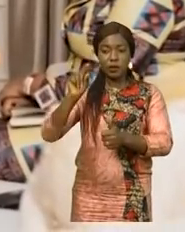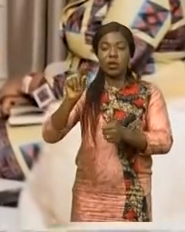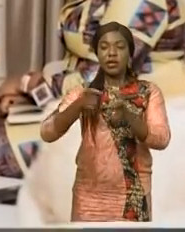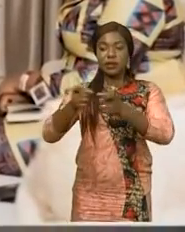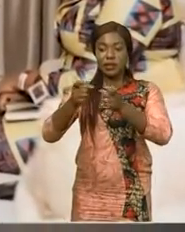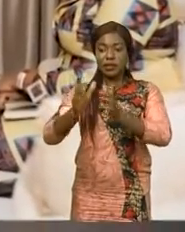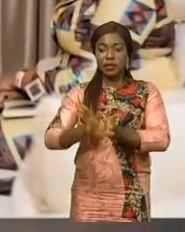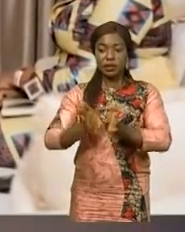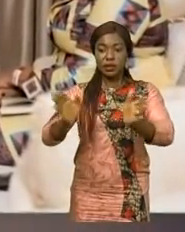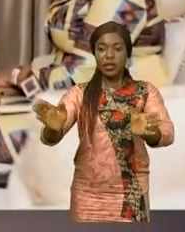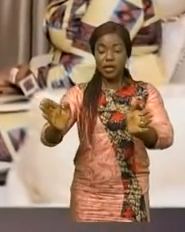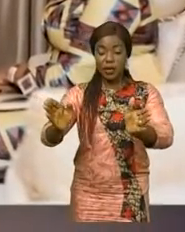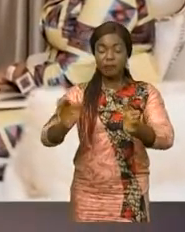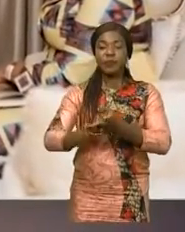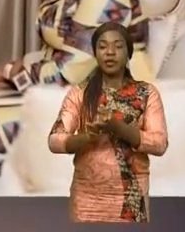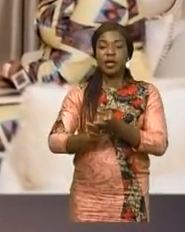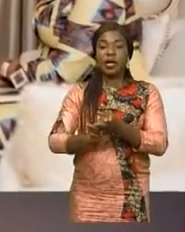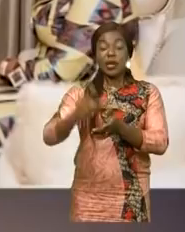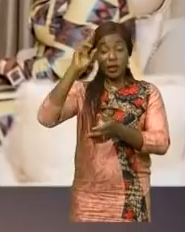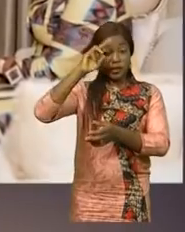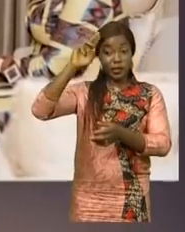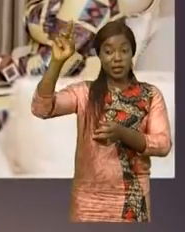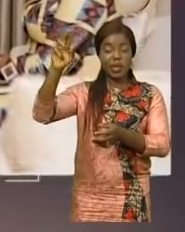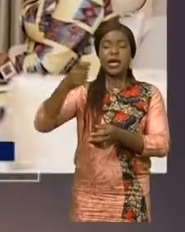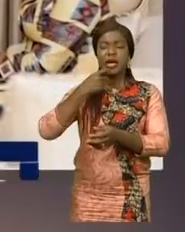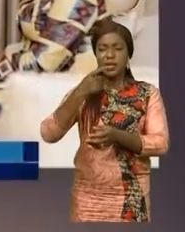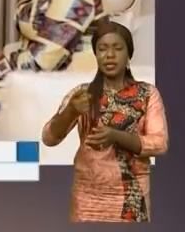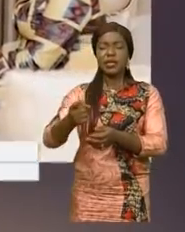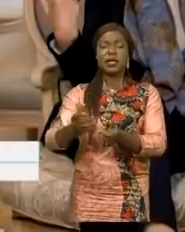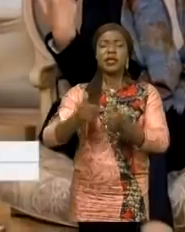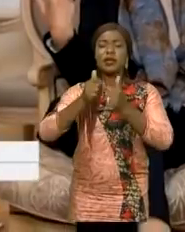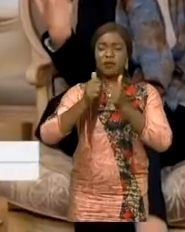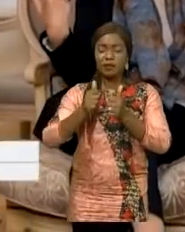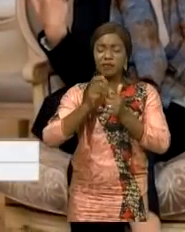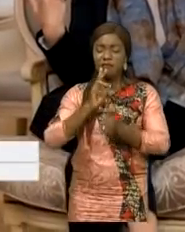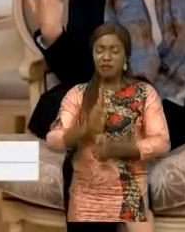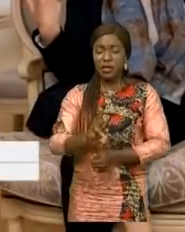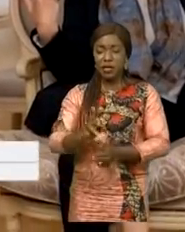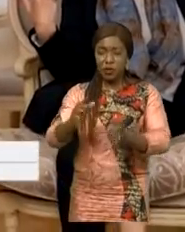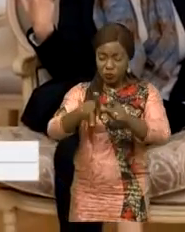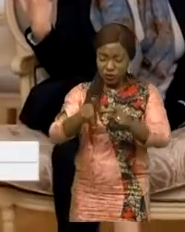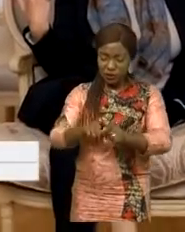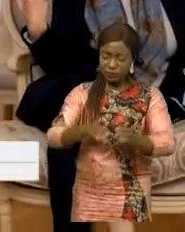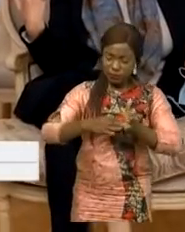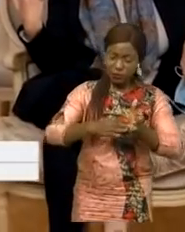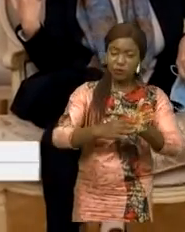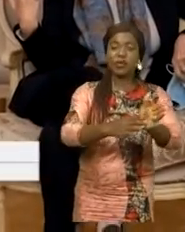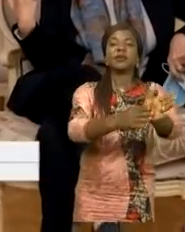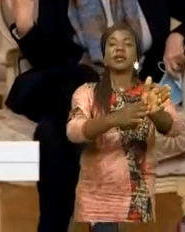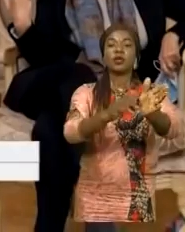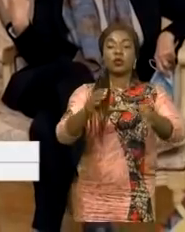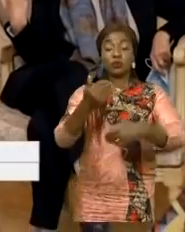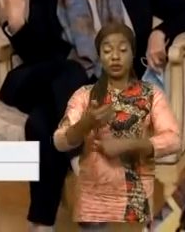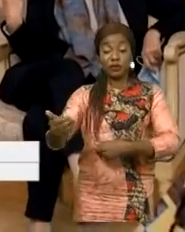de campus france a fait beaucoup d'éloges aux boursiers congolais et à rassurer de l'accompagnement de campusfrance aux lauréats